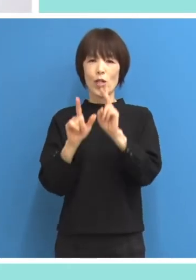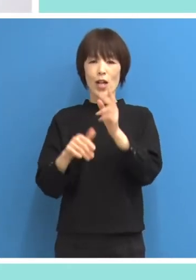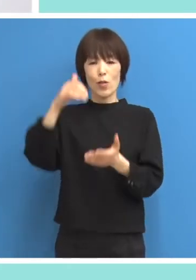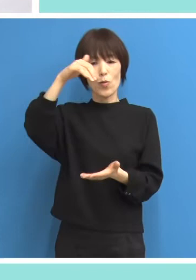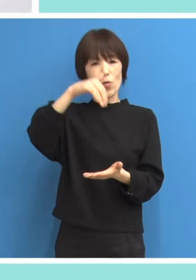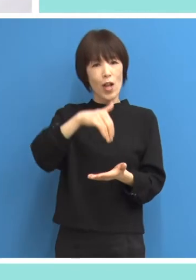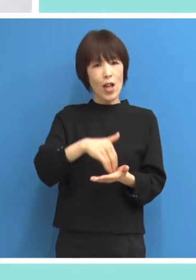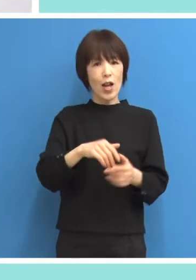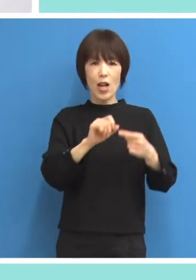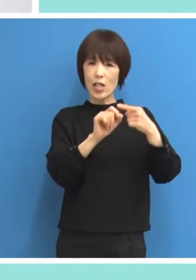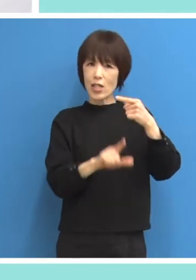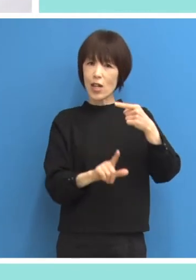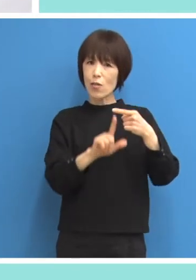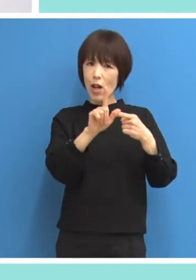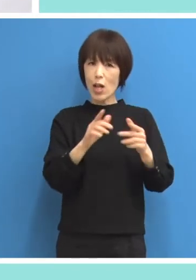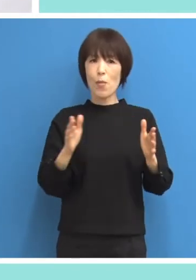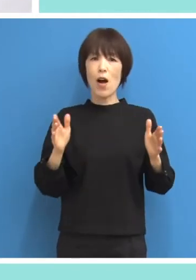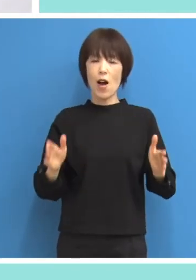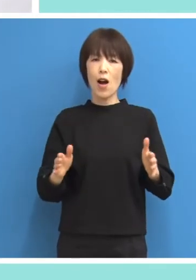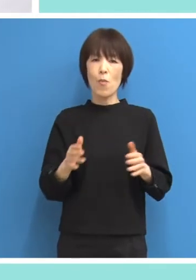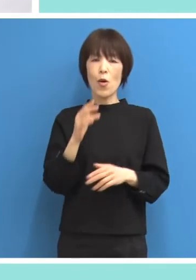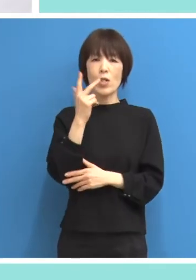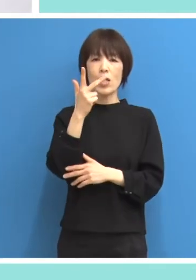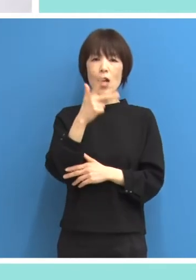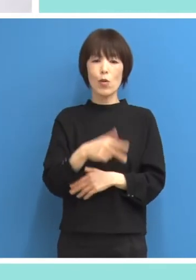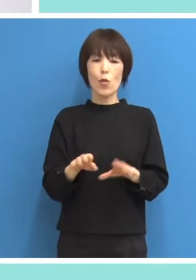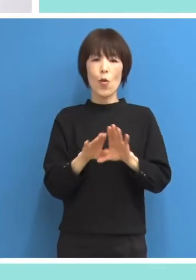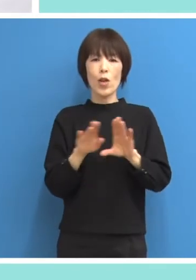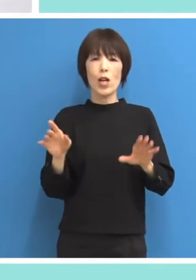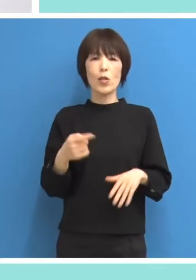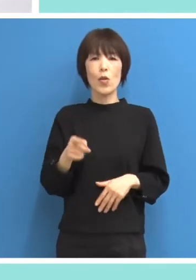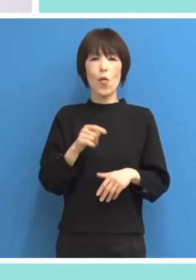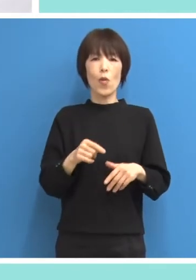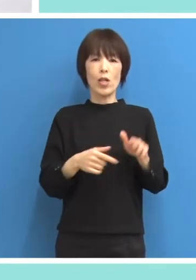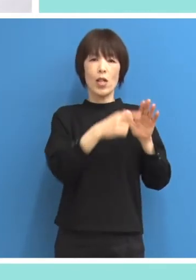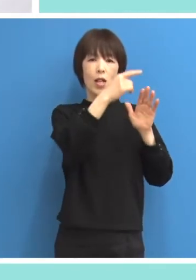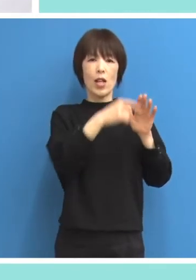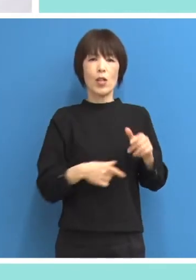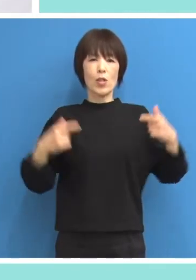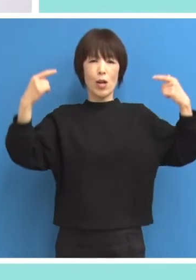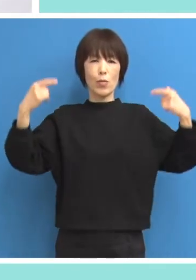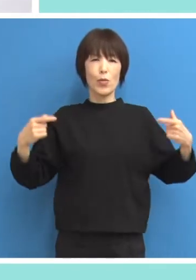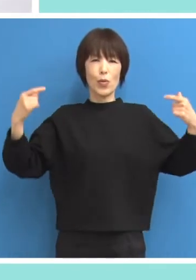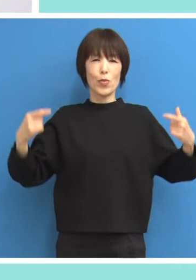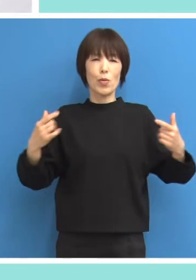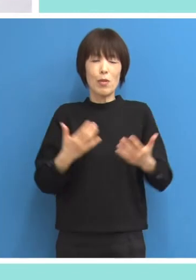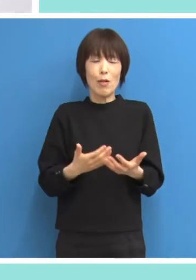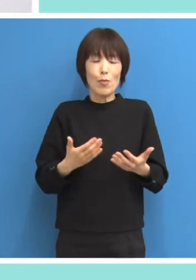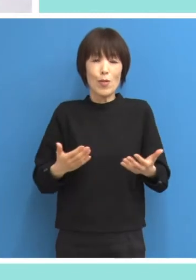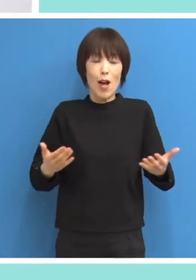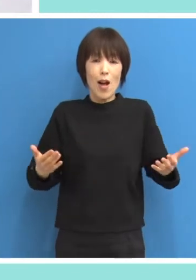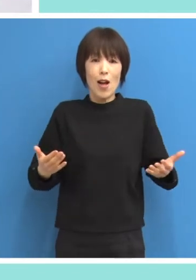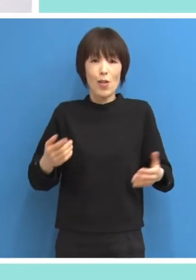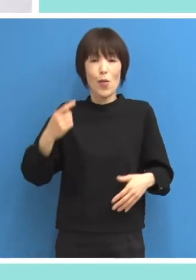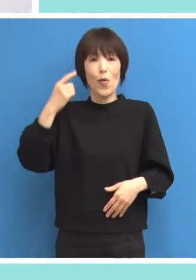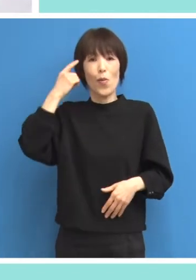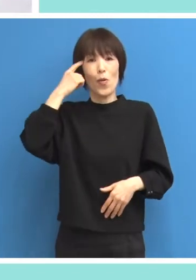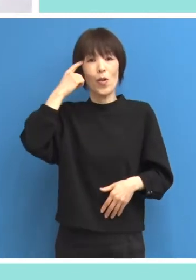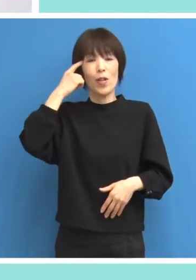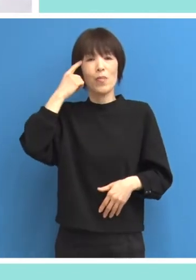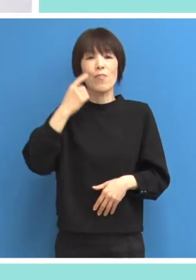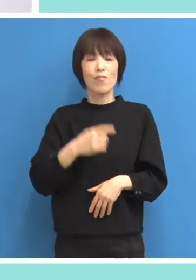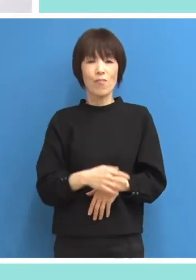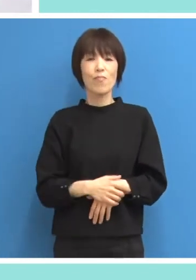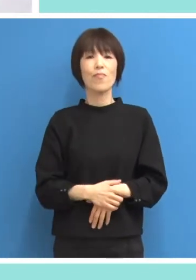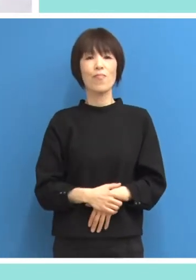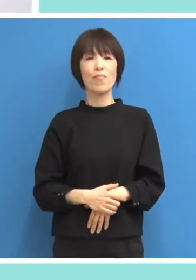始に、まあ、おそらくこの市役所の正面の懸垂幕がダーッと懸垂幕で覆い尽くすんじゃないかなってい